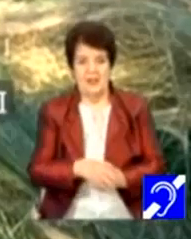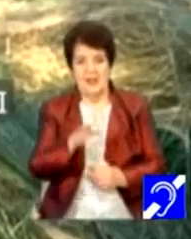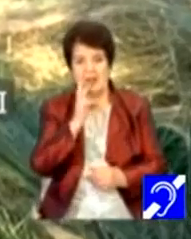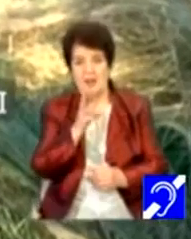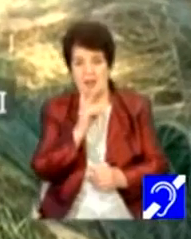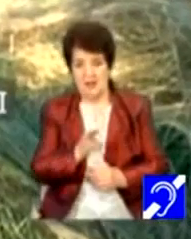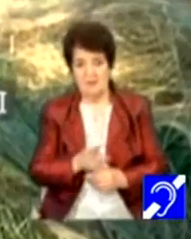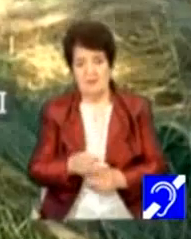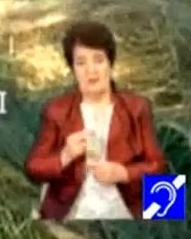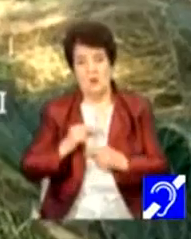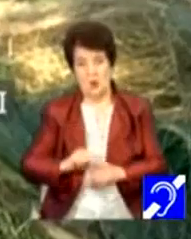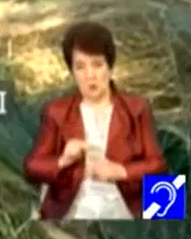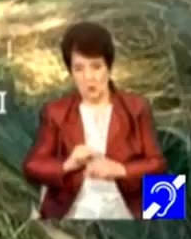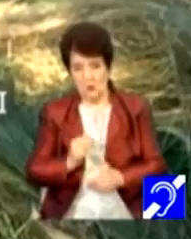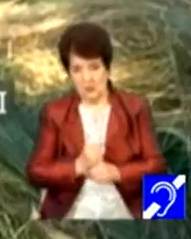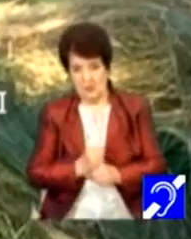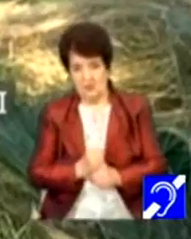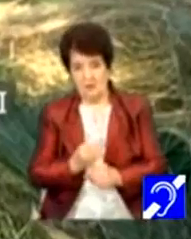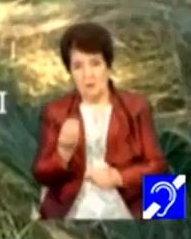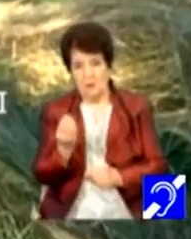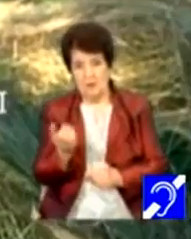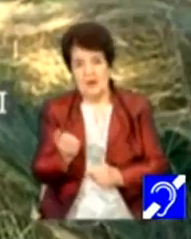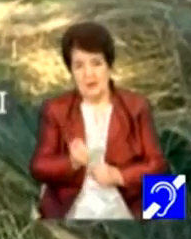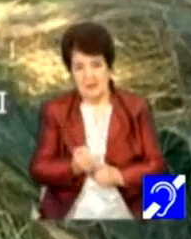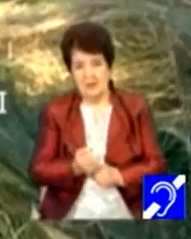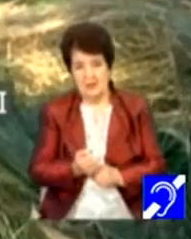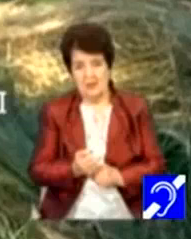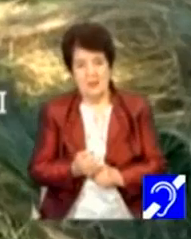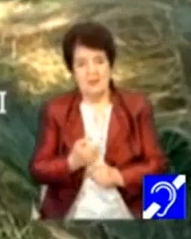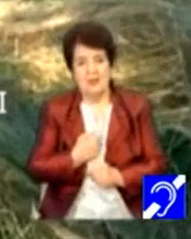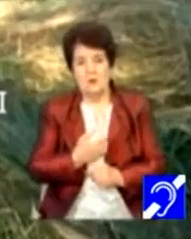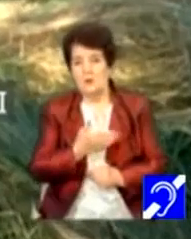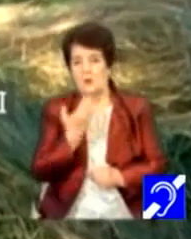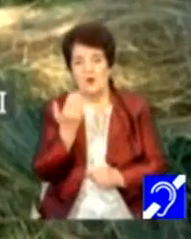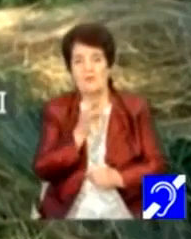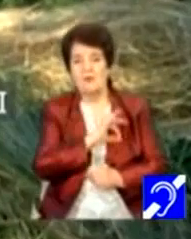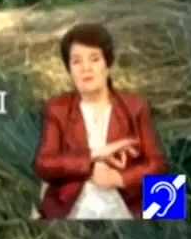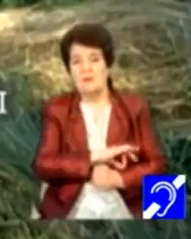leafa, noi muncim, luăm banul și îl ducem din casă, dar noi n-avem niciun venit.